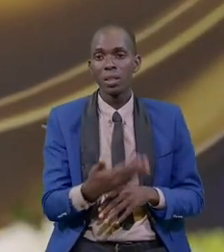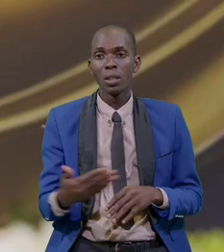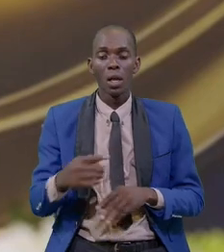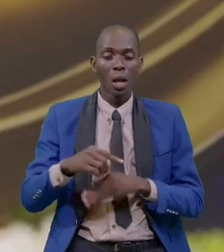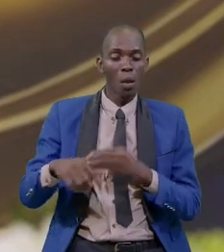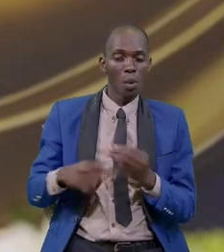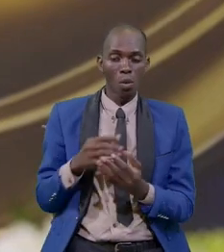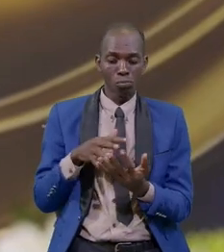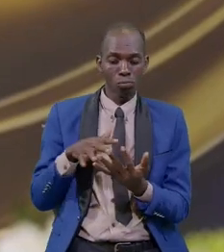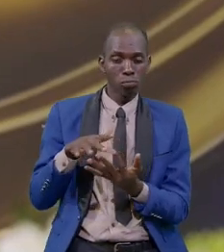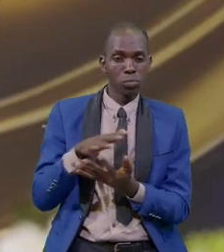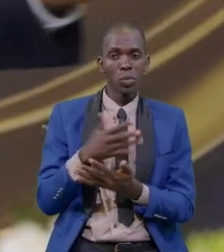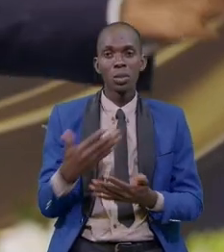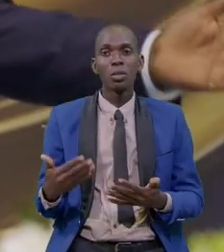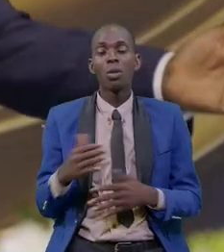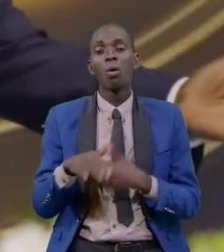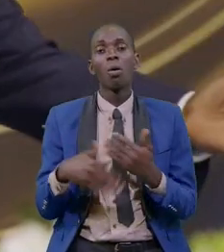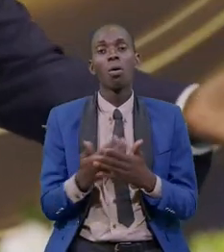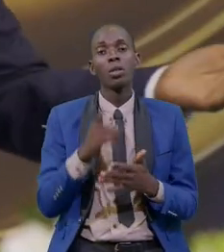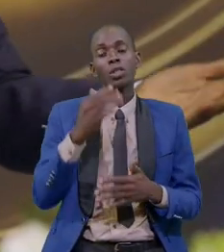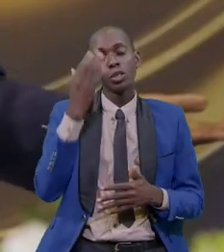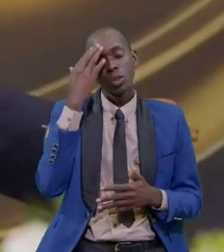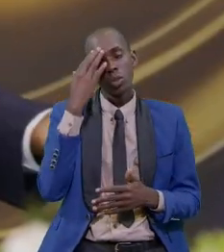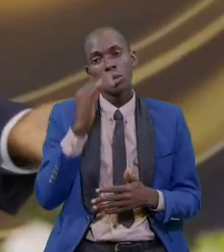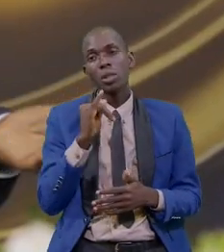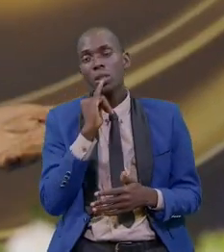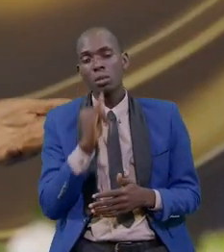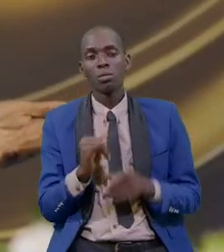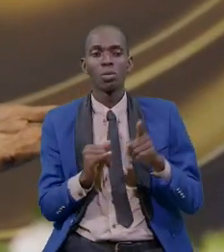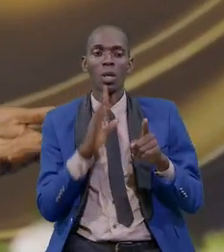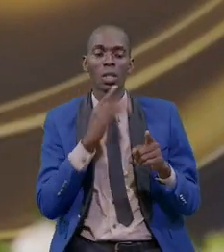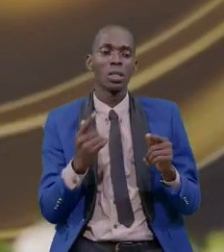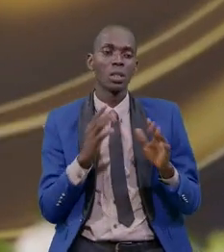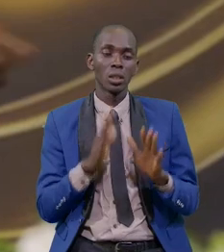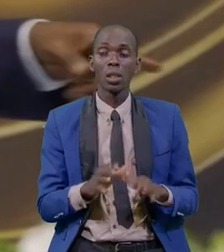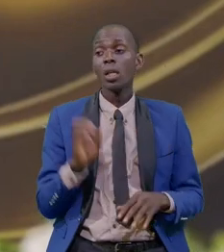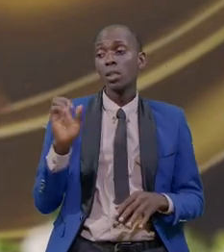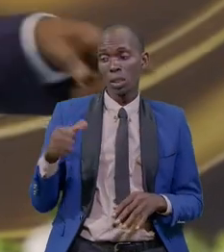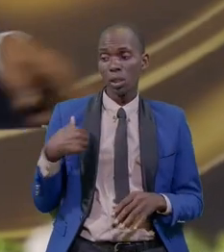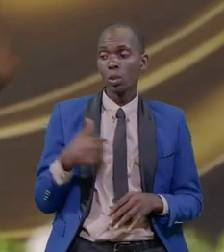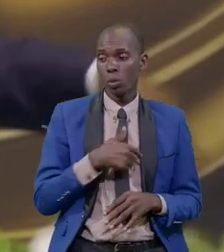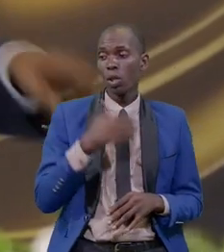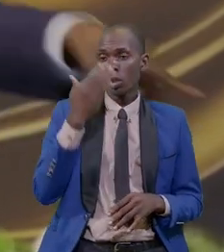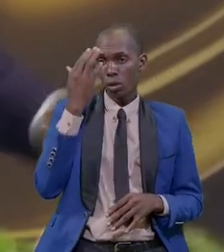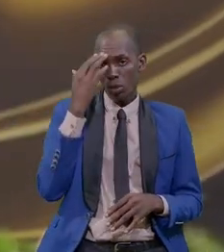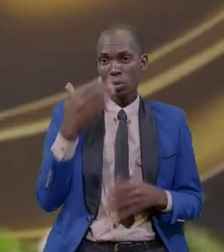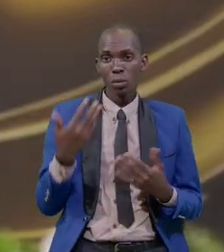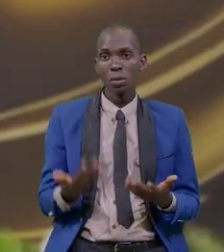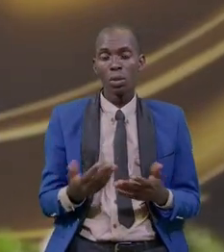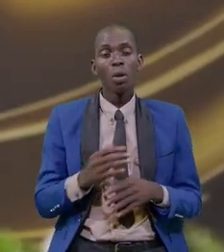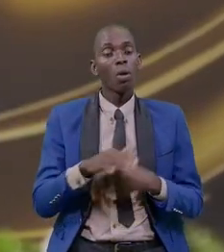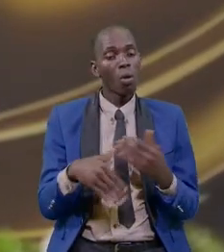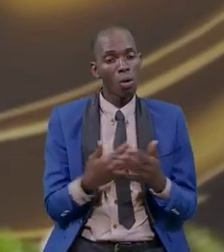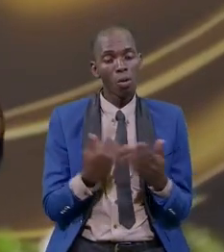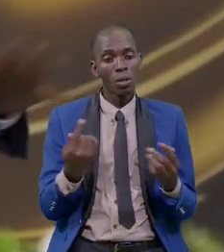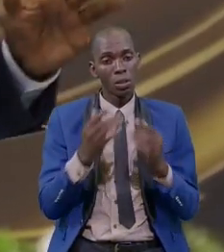chose à propos de l'ordre, tout ce qu'il sait, c'est quoi? Là où je vais, nous sommes des pêcheurs, oui, nous le savons, mais ces pêcheurs doivent mourir. Et ils